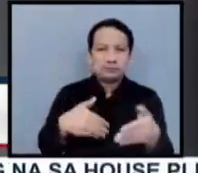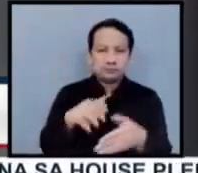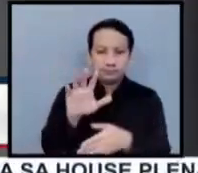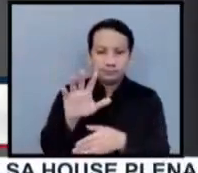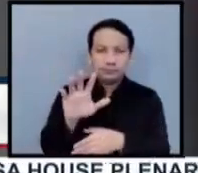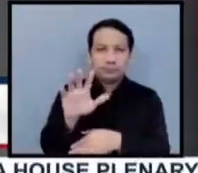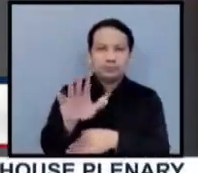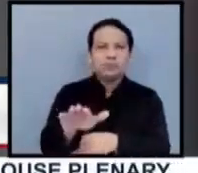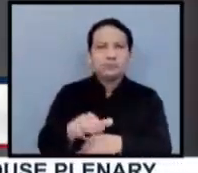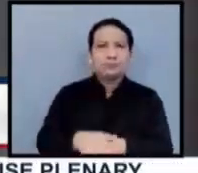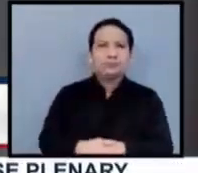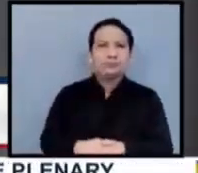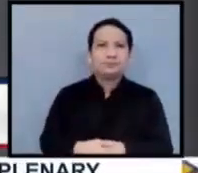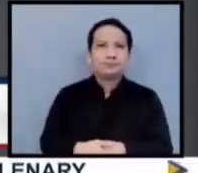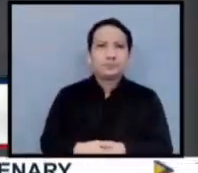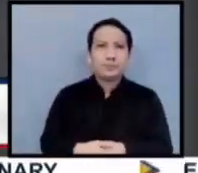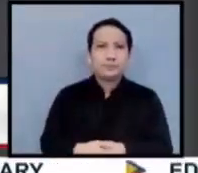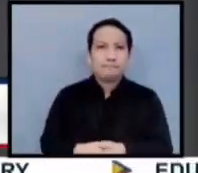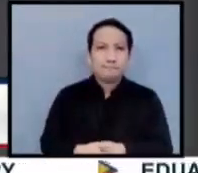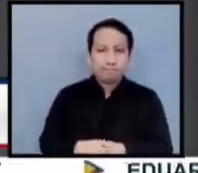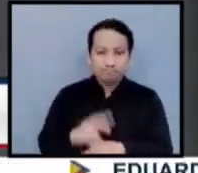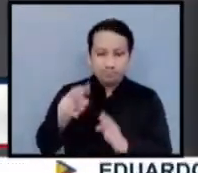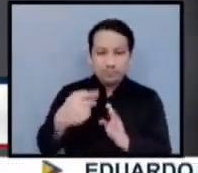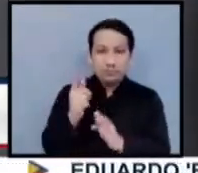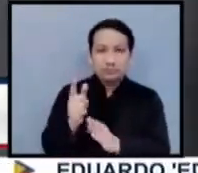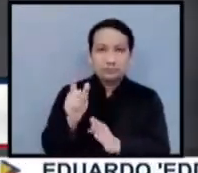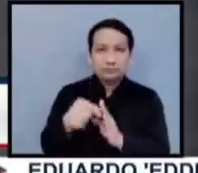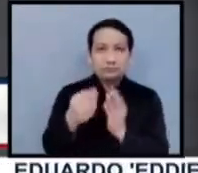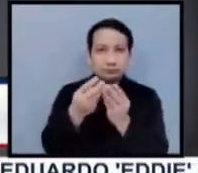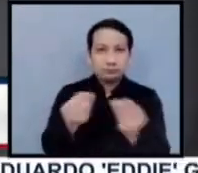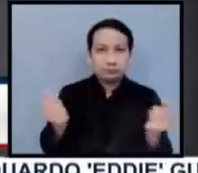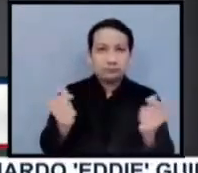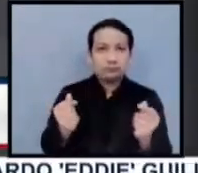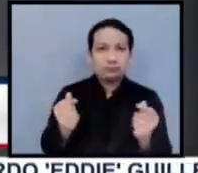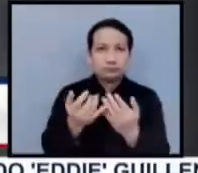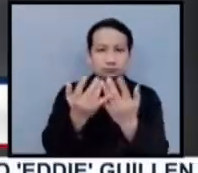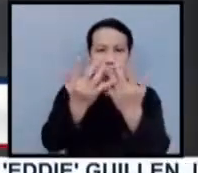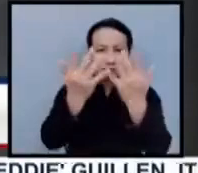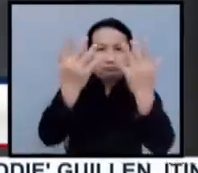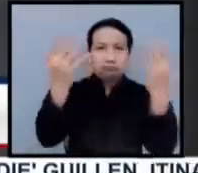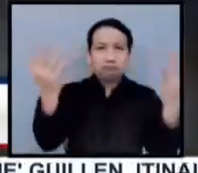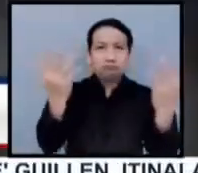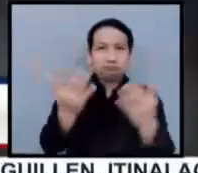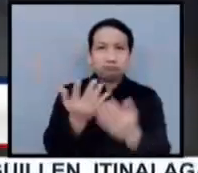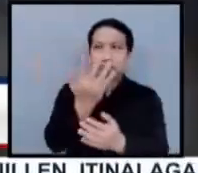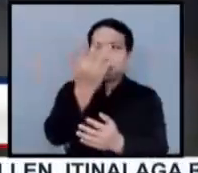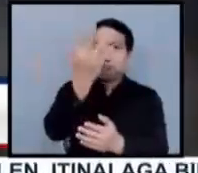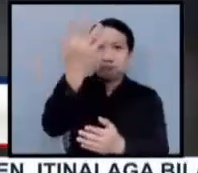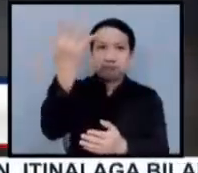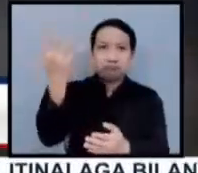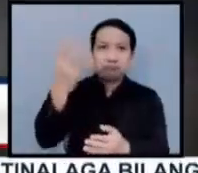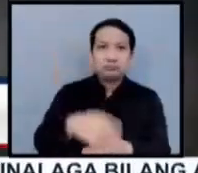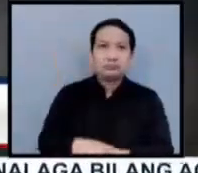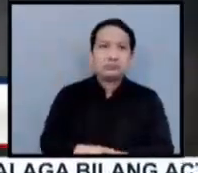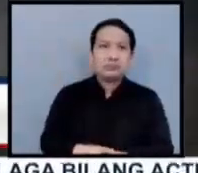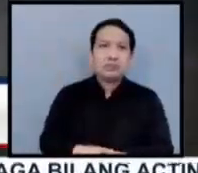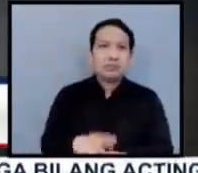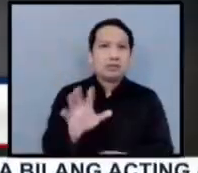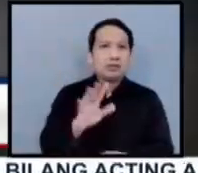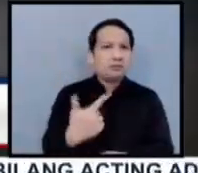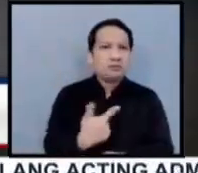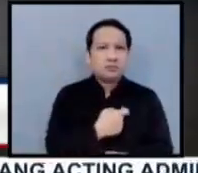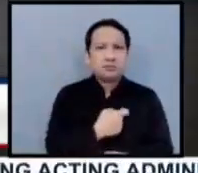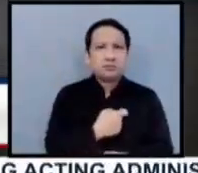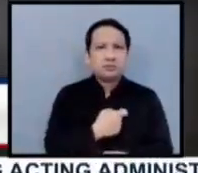at naapula makalipas sa mahigit 20 minuto. Kumalat ang apoy mula sa itaas na bahagi ng Christmas tree. Wala naman nasaktan o nasawi